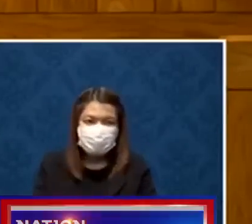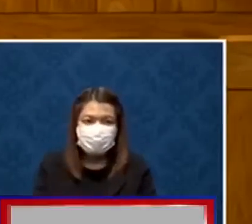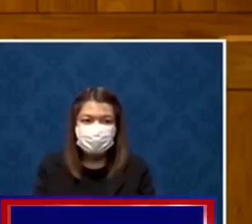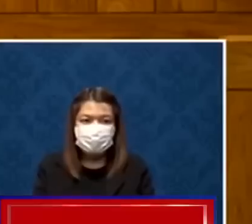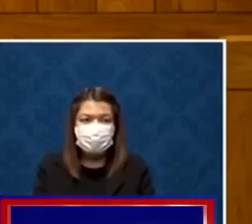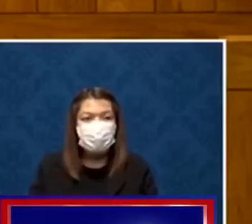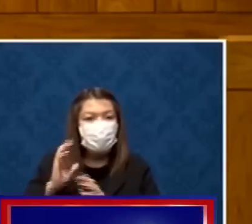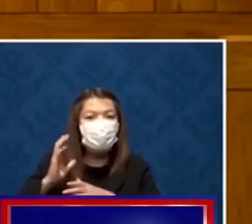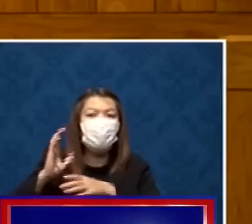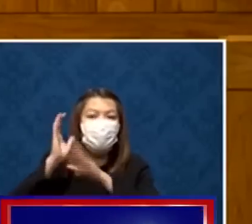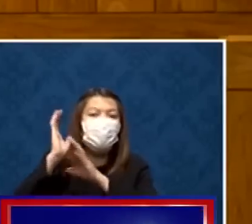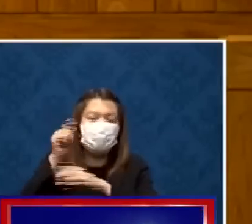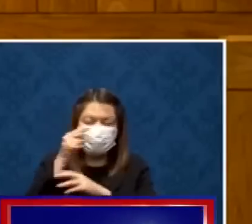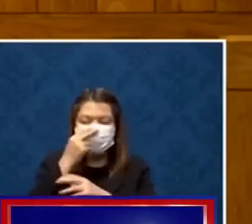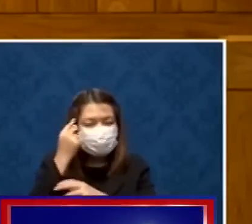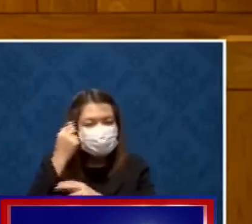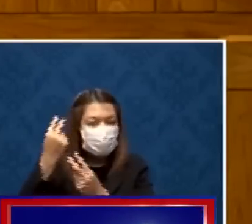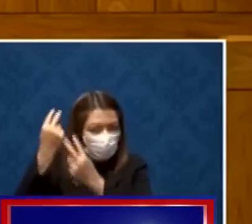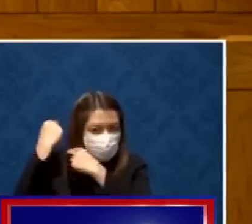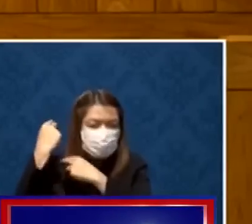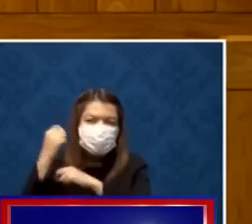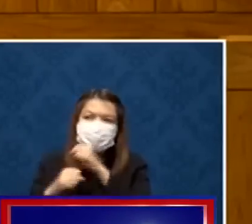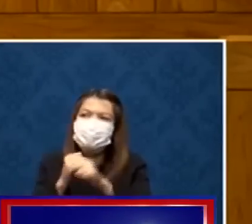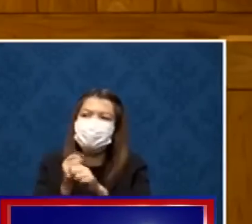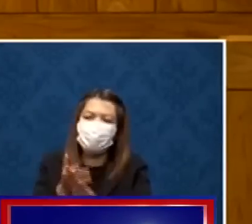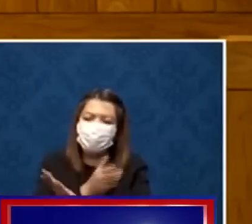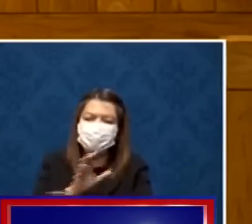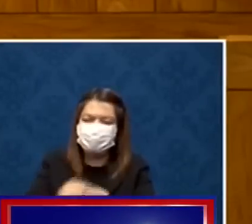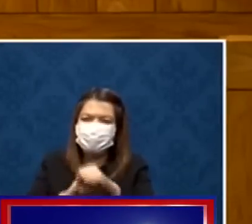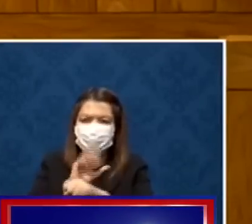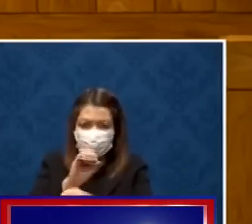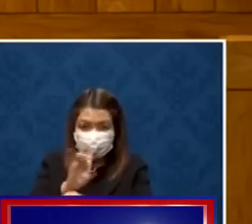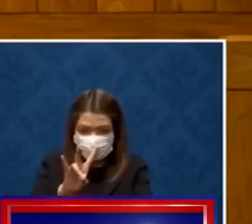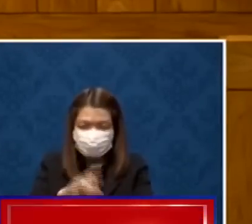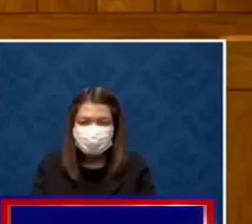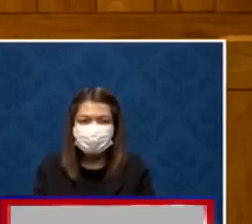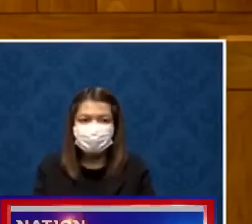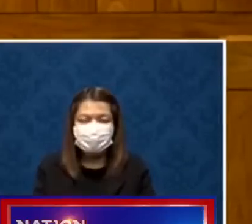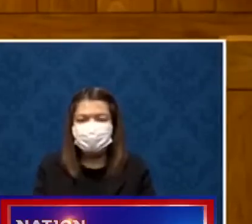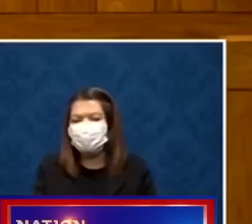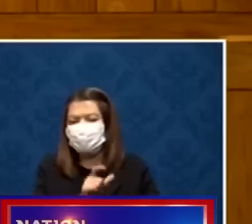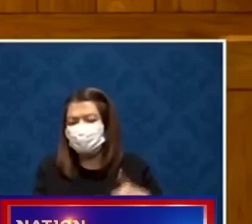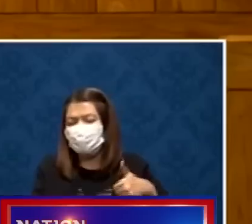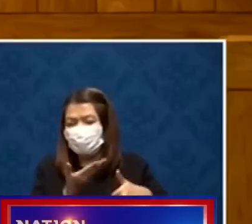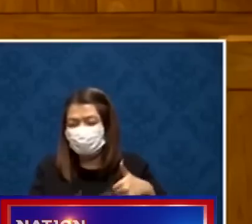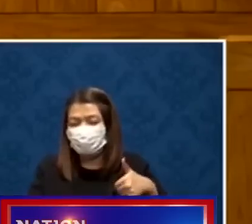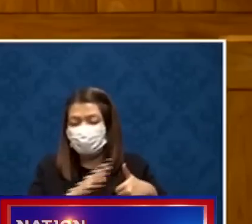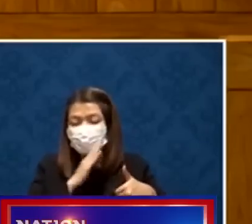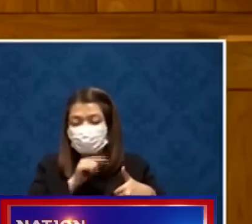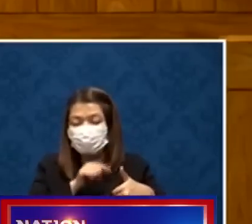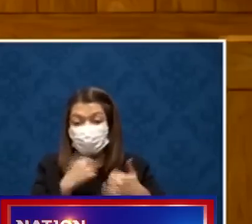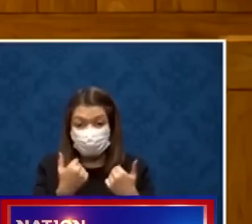ญนิติบัญญัตินะฮะทีนี้แล้วอภิปรายแบบไม่ลงมตินี่ก็4ครั้